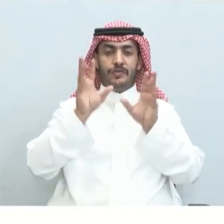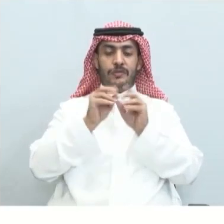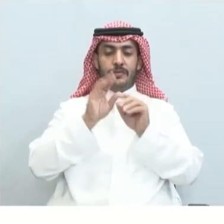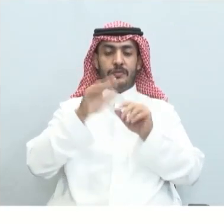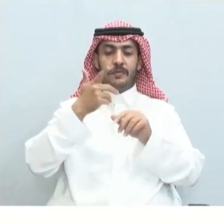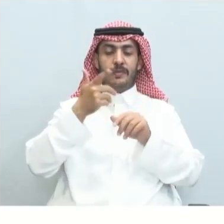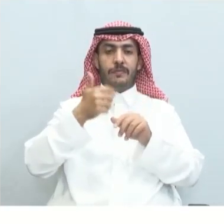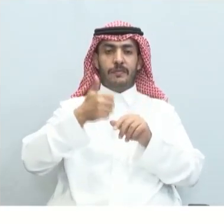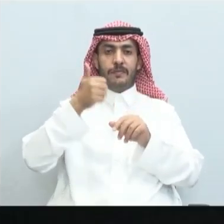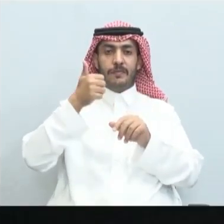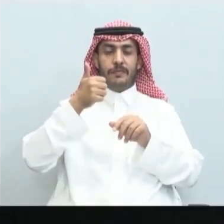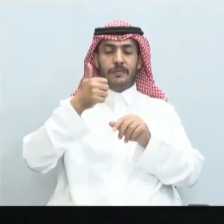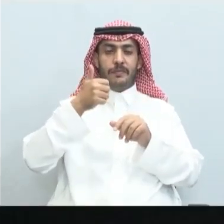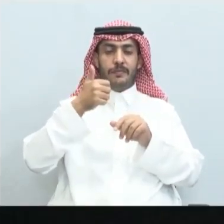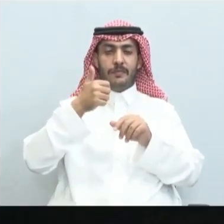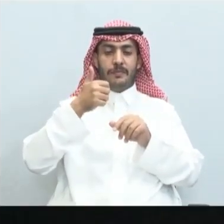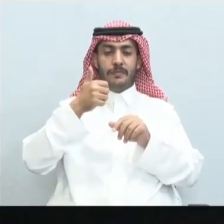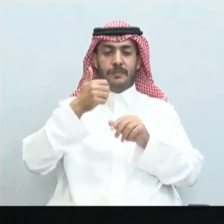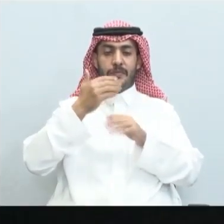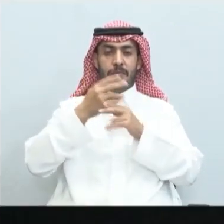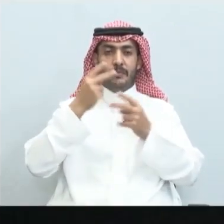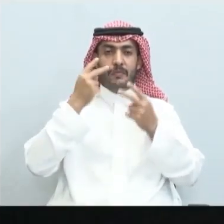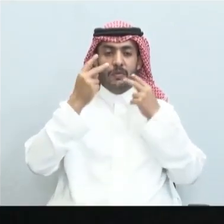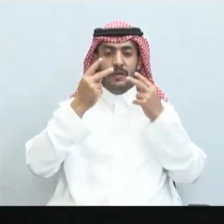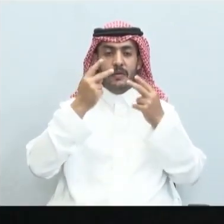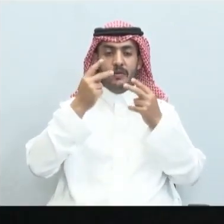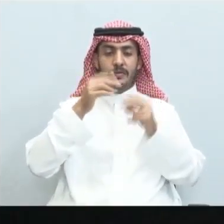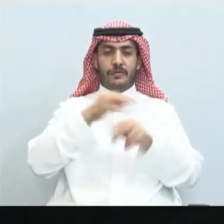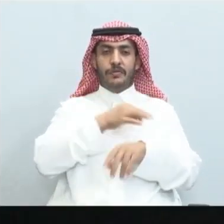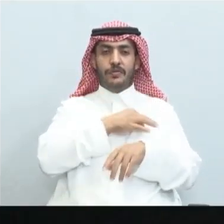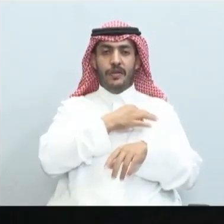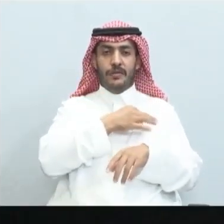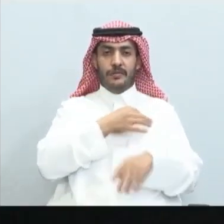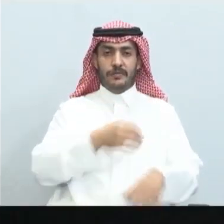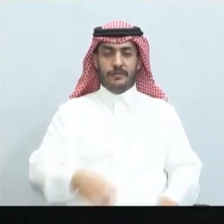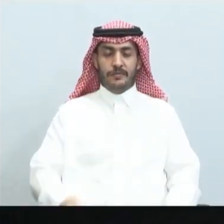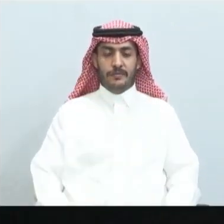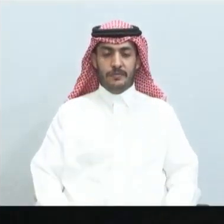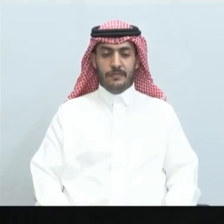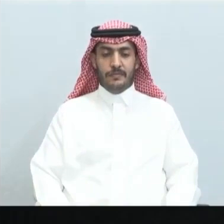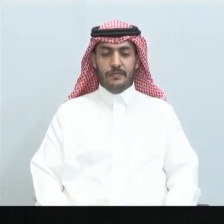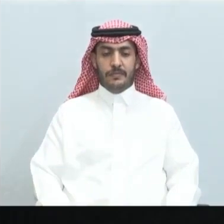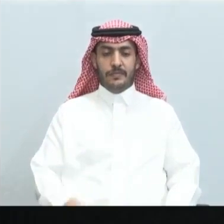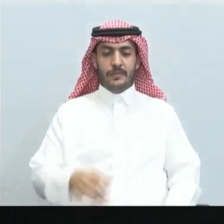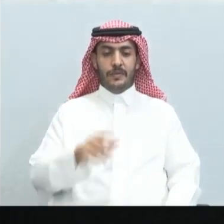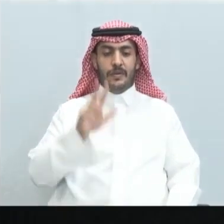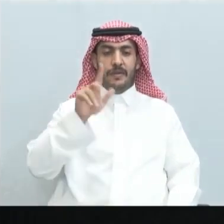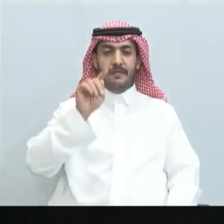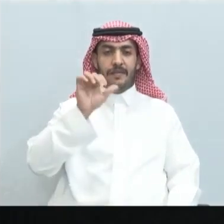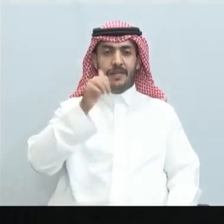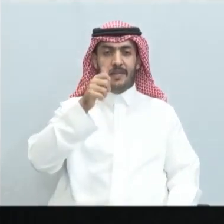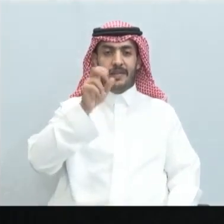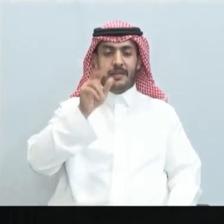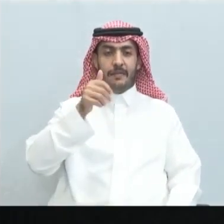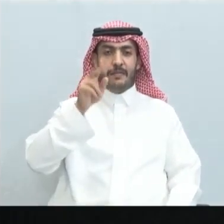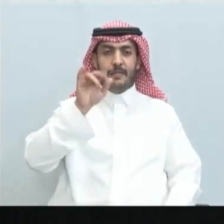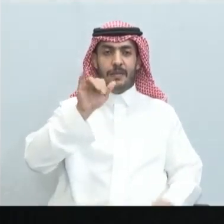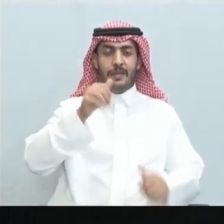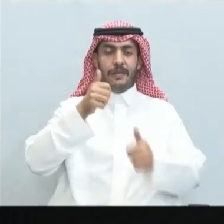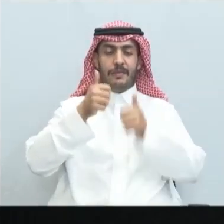ومن خلال ايضا الملاحظات والتجارب والفرضيات التي تم